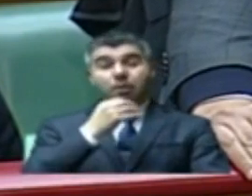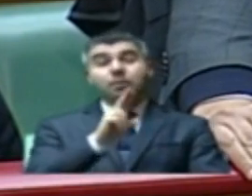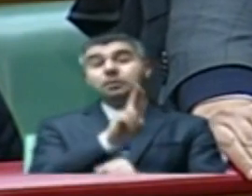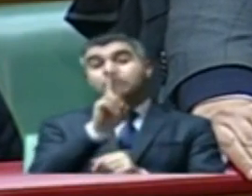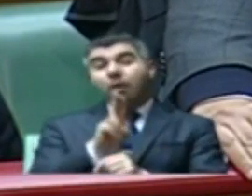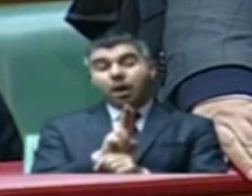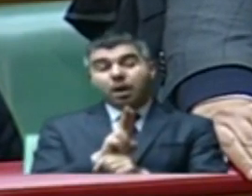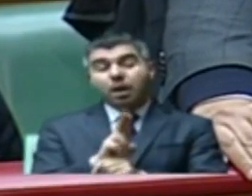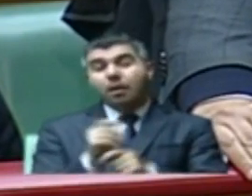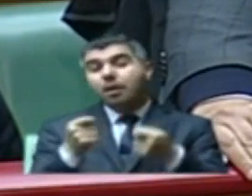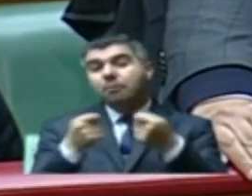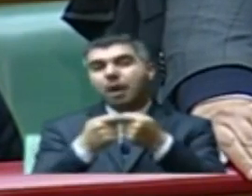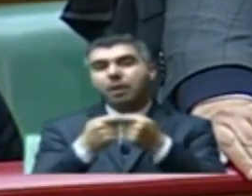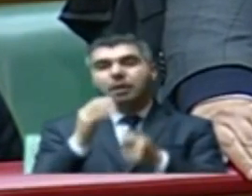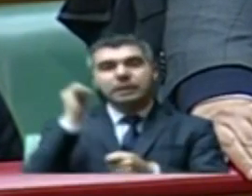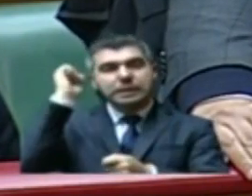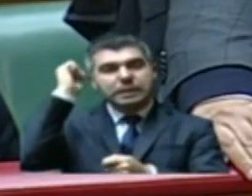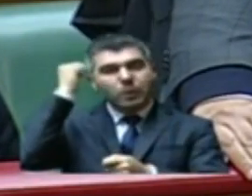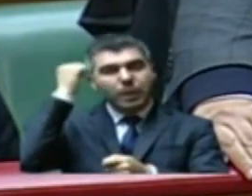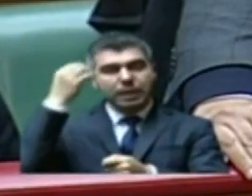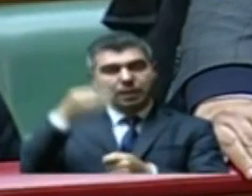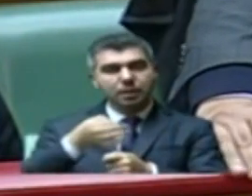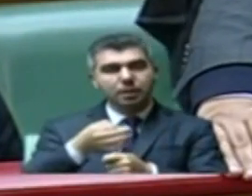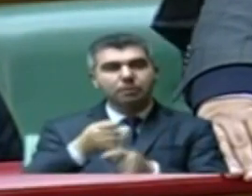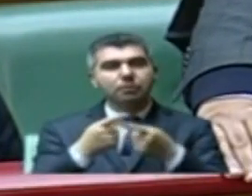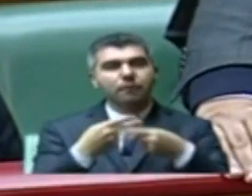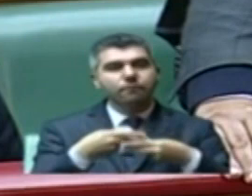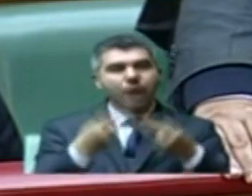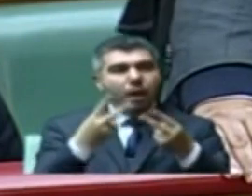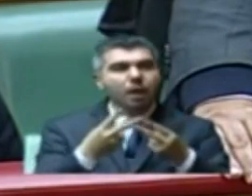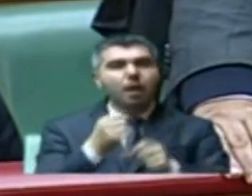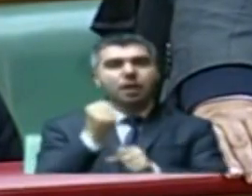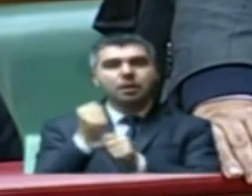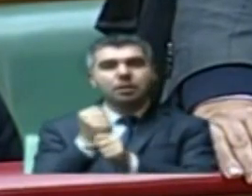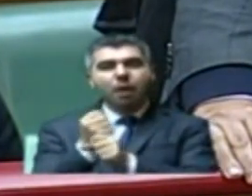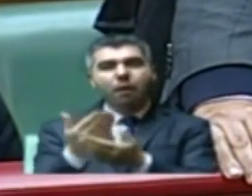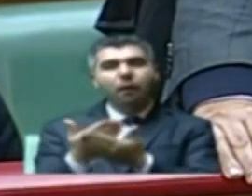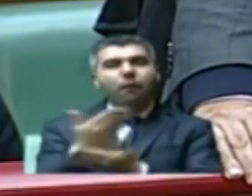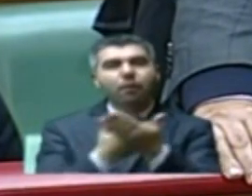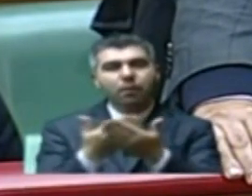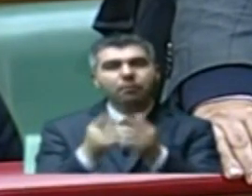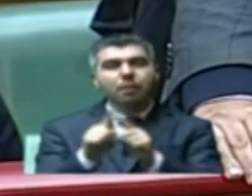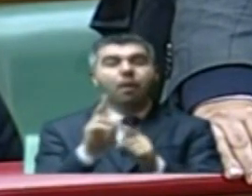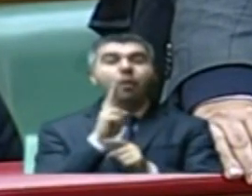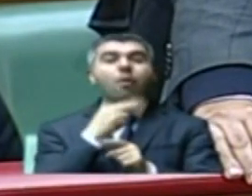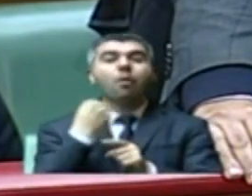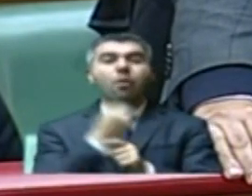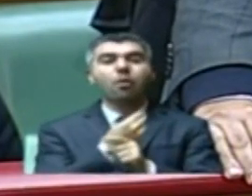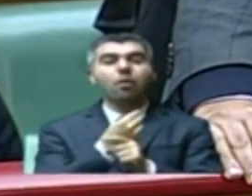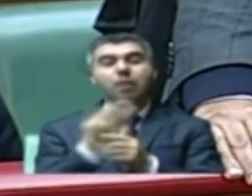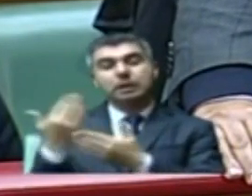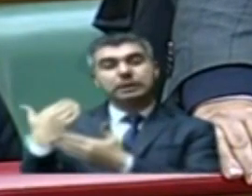ديال الملائمة بين مسالك التكوين ومتطلبات الشغل في بلادنا سبقنا وطرحناه للحكومة اللي قبل منكم وسبقنا